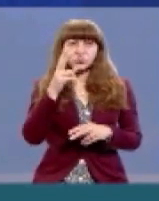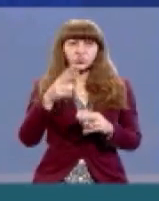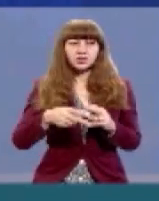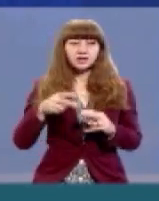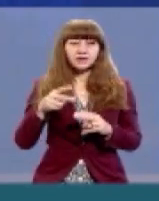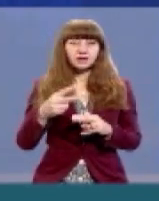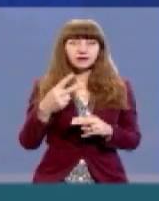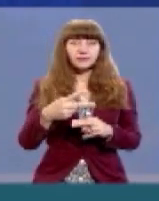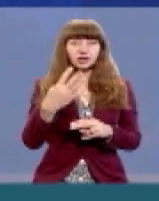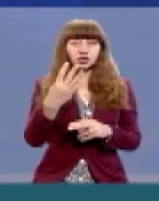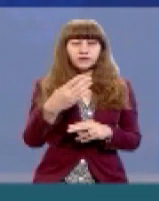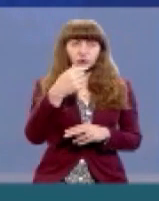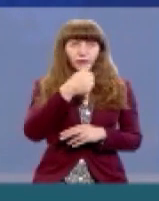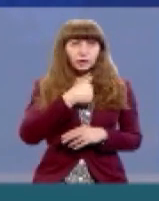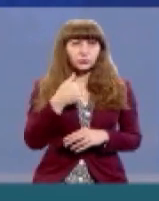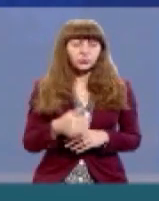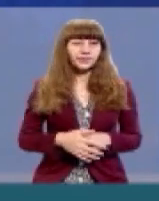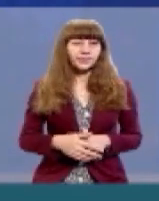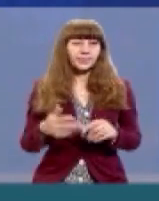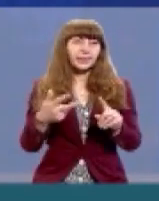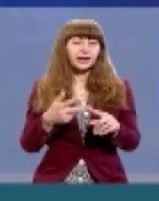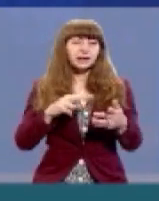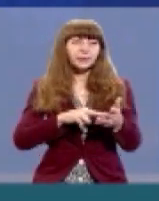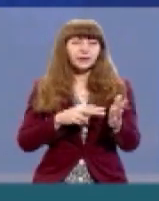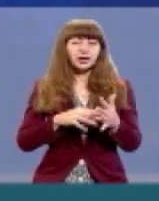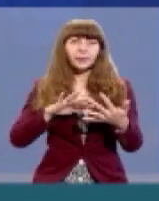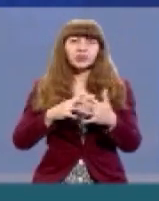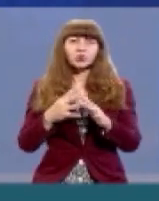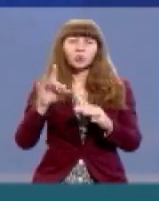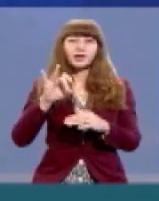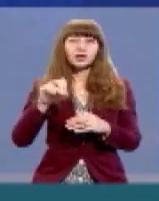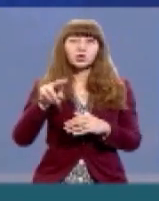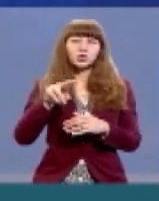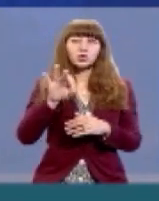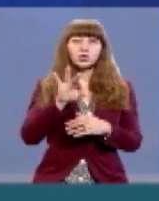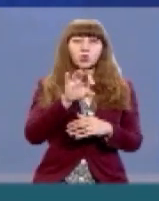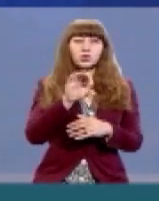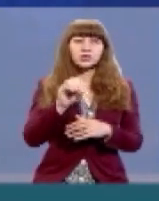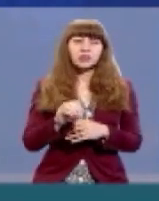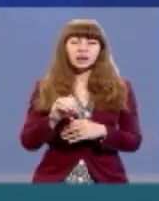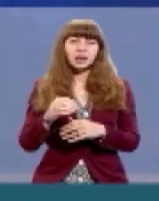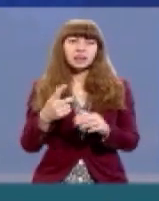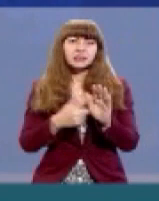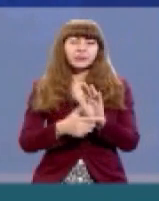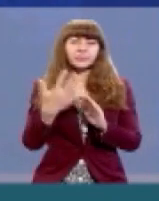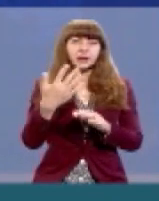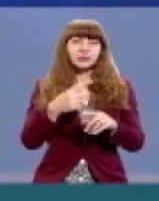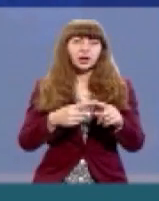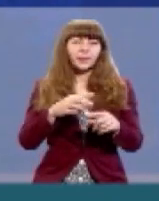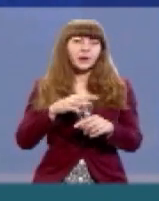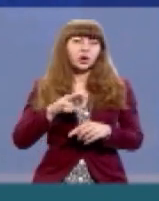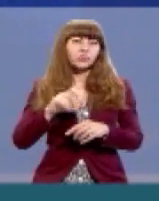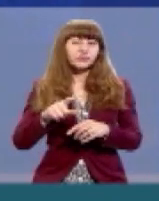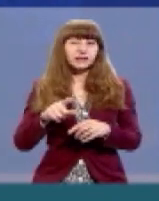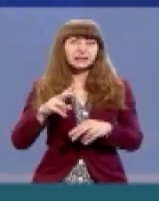в 2024 году. Третий проект – это в селе Пригородное, стоимостью 75,5 миллиона